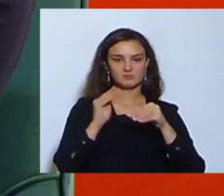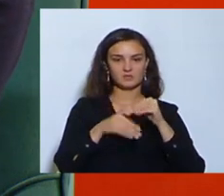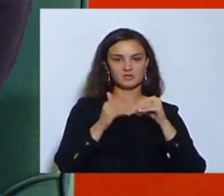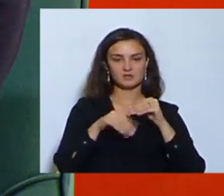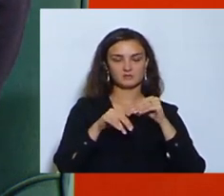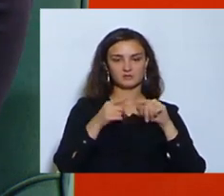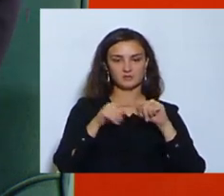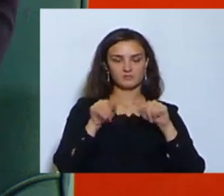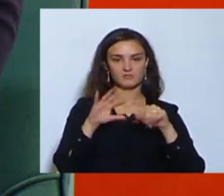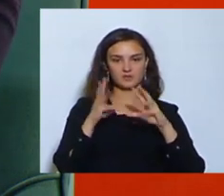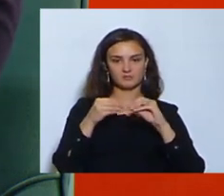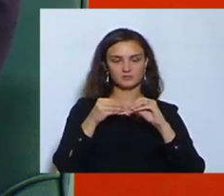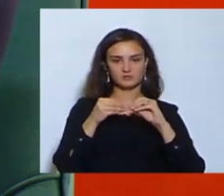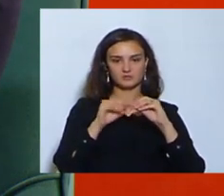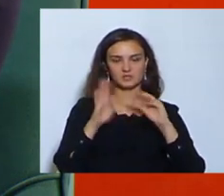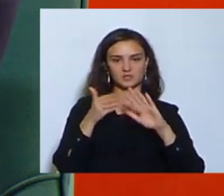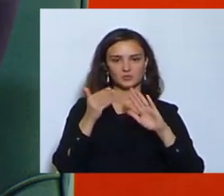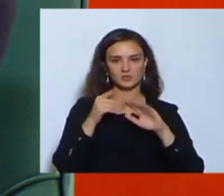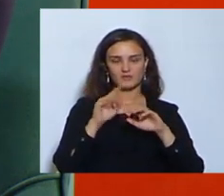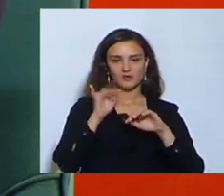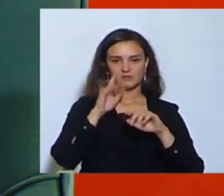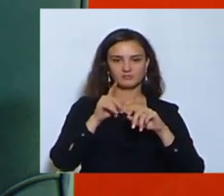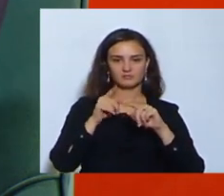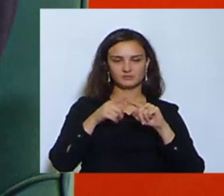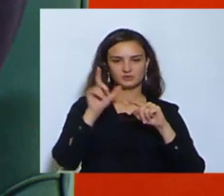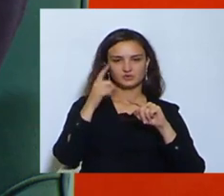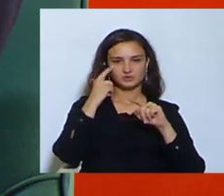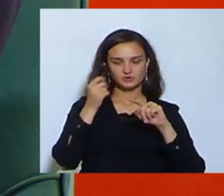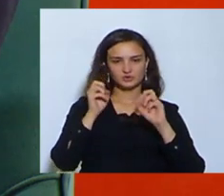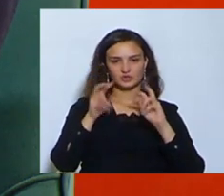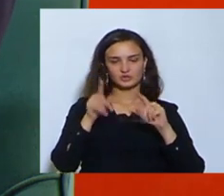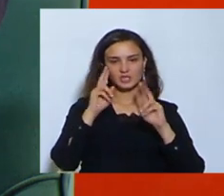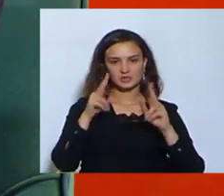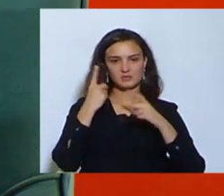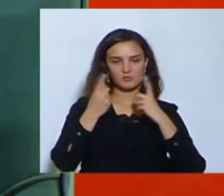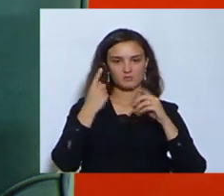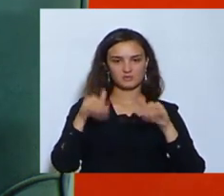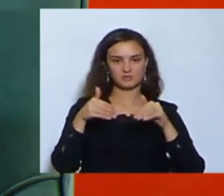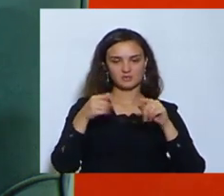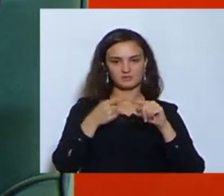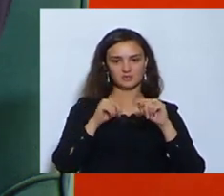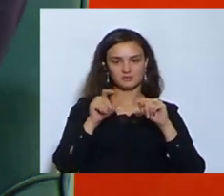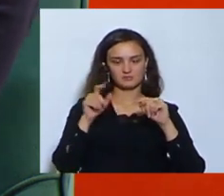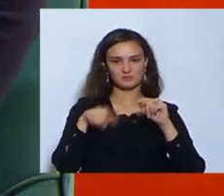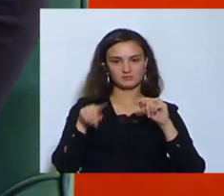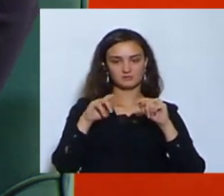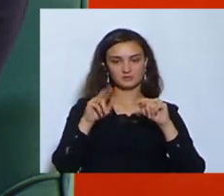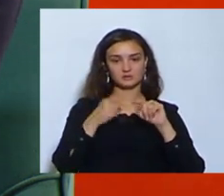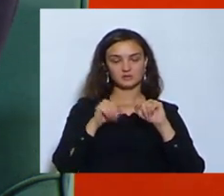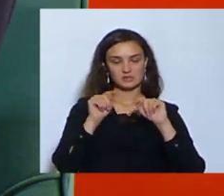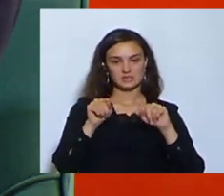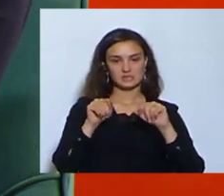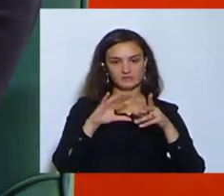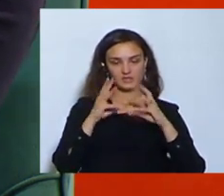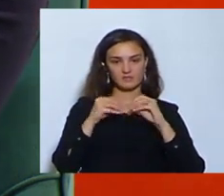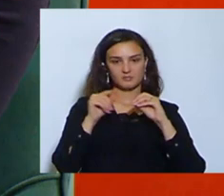და ფარავს ამას, ხო, როგორ არ დაუძახონ გიჟი ან საშიში არ იციან, ინფორმაცია არ აქვთ ადამიანებს და აი სტიგმა